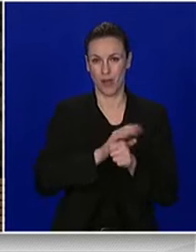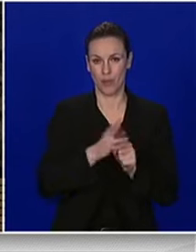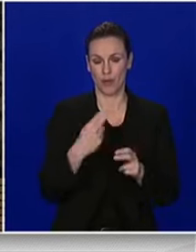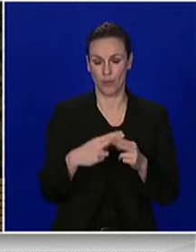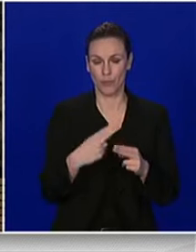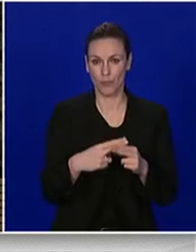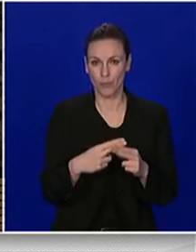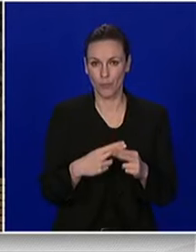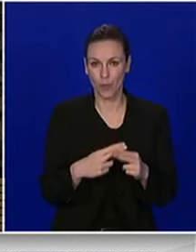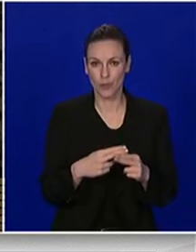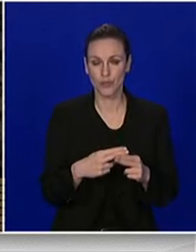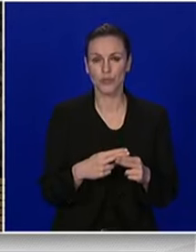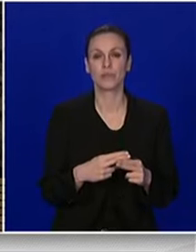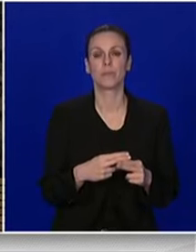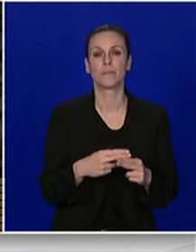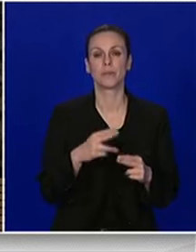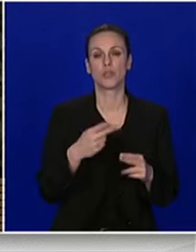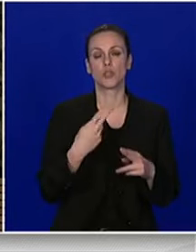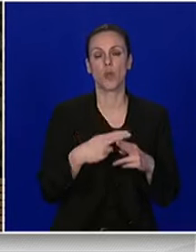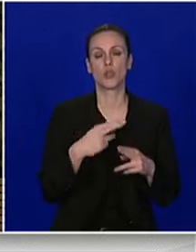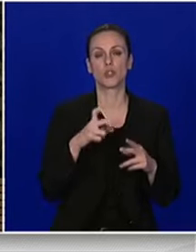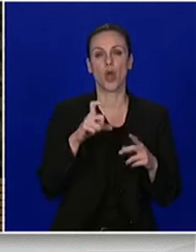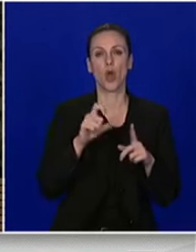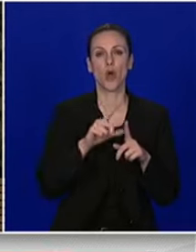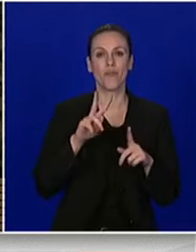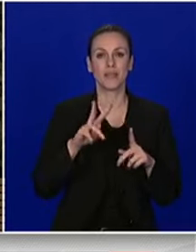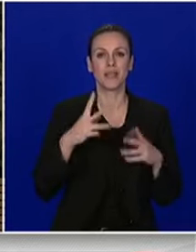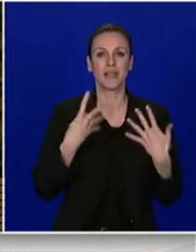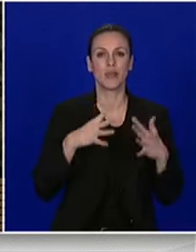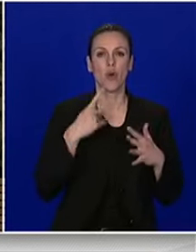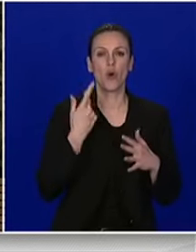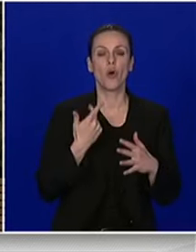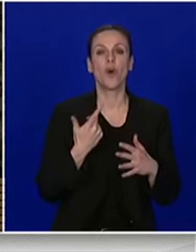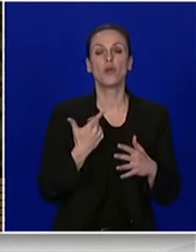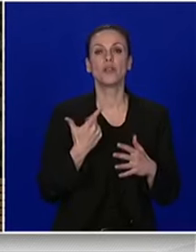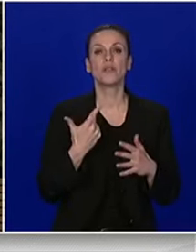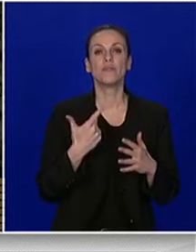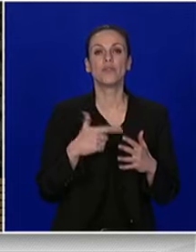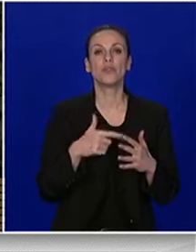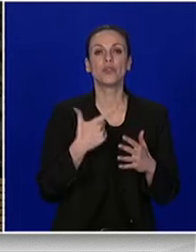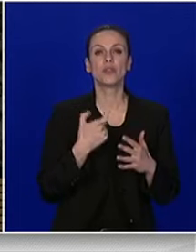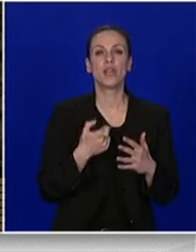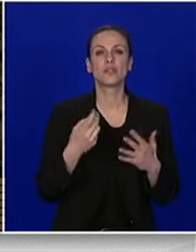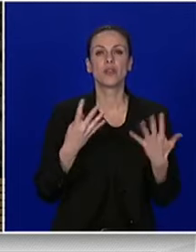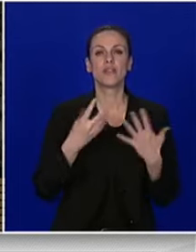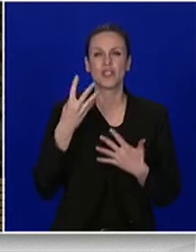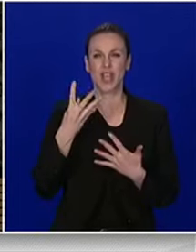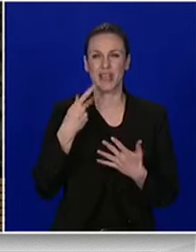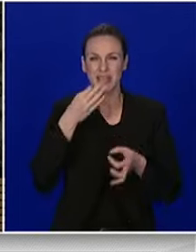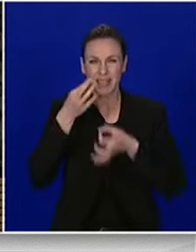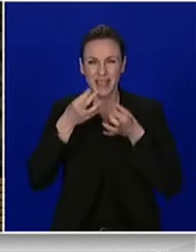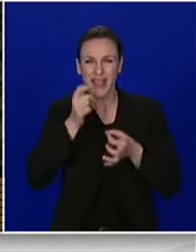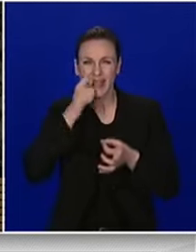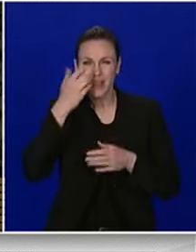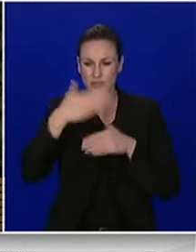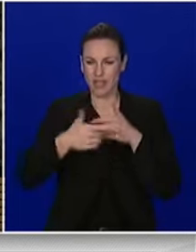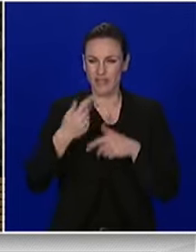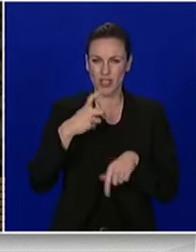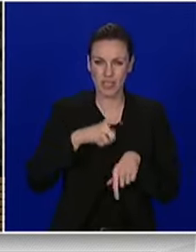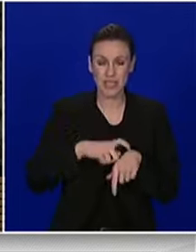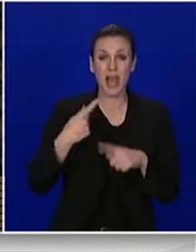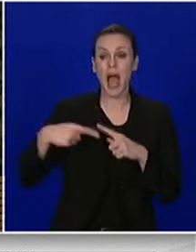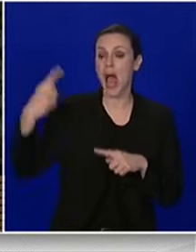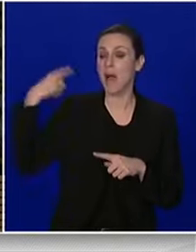oboljevanja od bolesti COVID-19, od 2294 testiranja u zadnje 24 sata. Prije tjedan